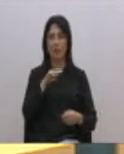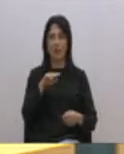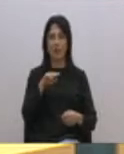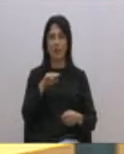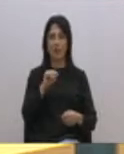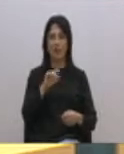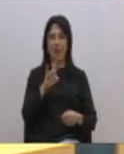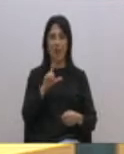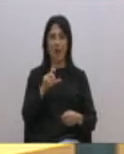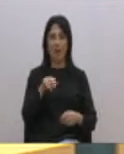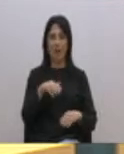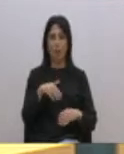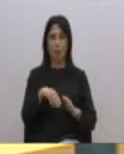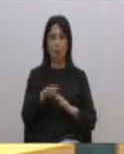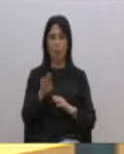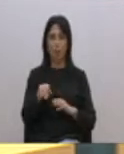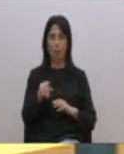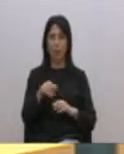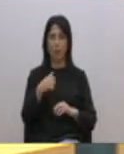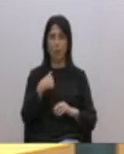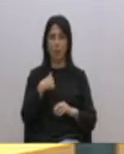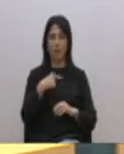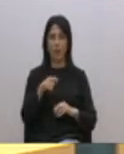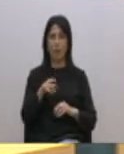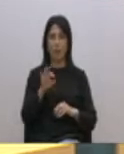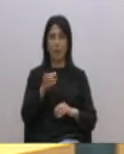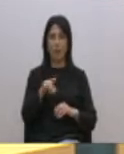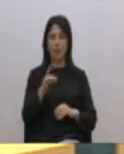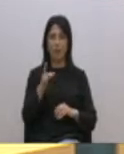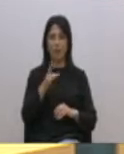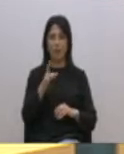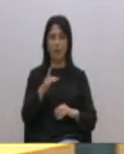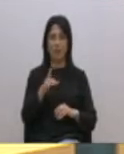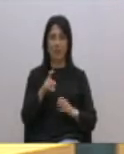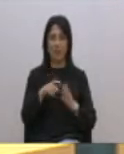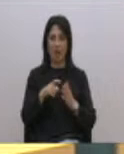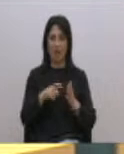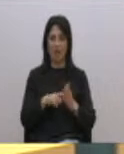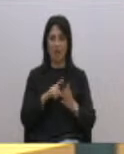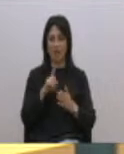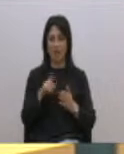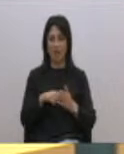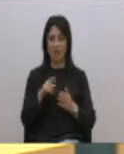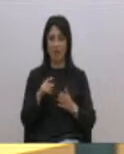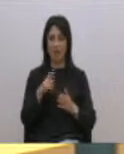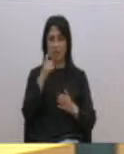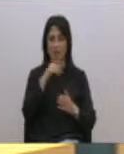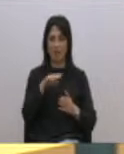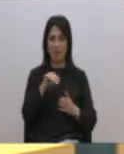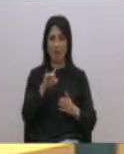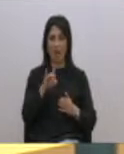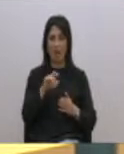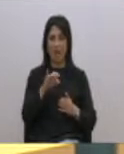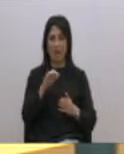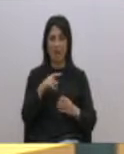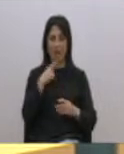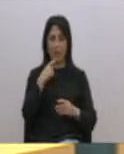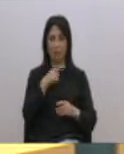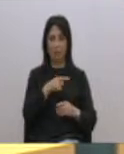უბრალოდ არ იმყოფება დარბაში მე ამასობაში კიდევ ერთხელ გავარკვი ეს საკითხი ბატონ ტარიელი გულისხმობდა